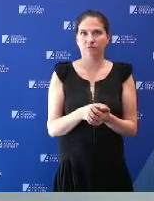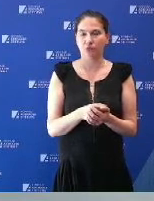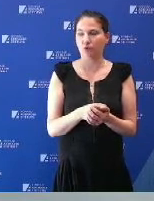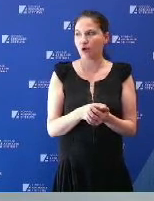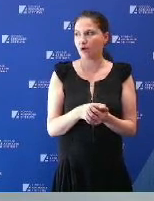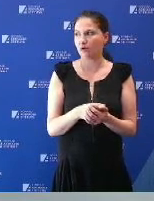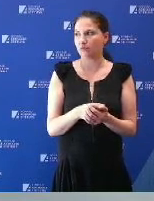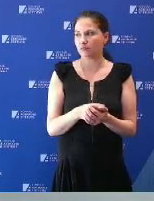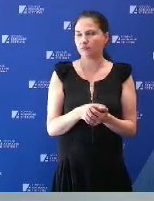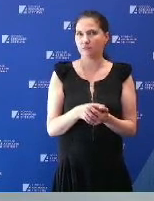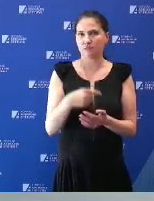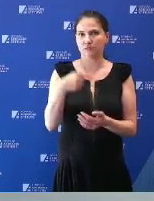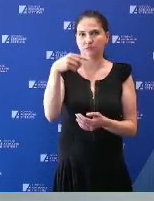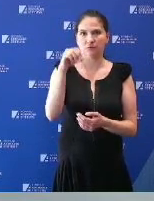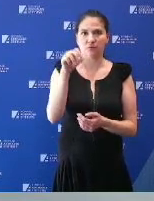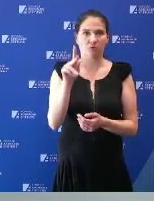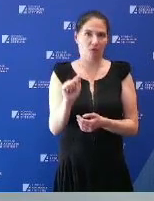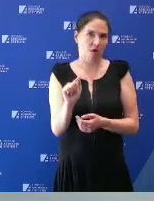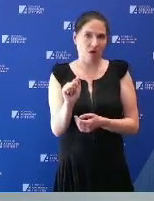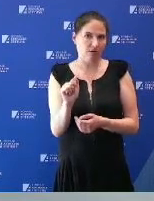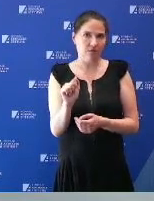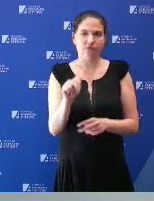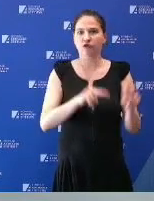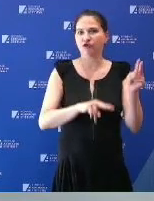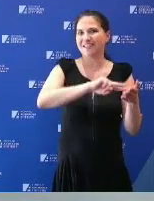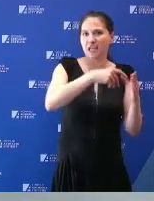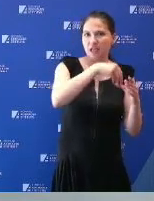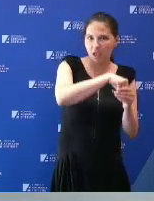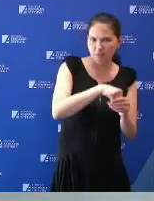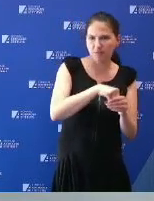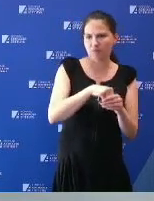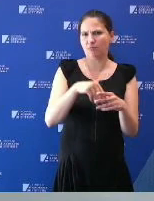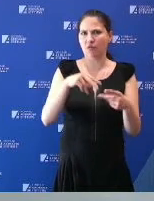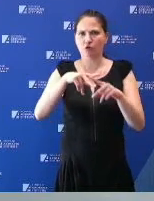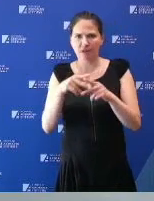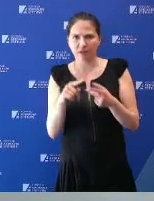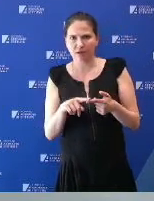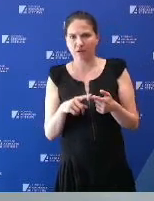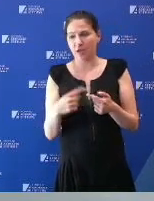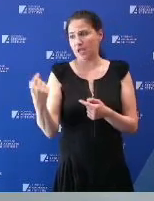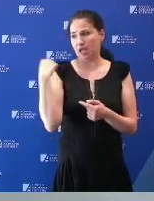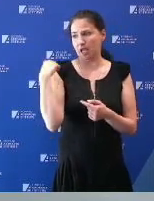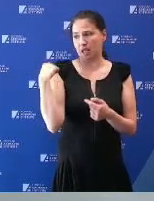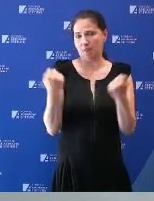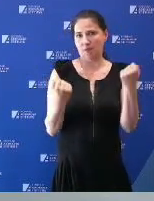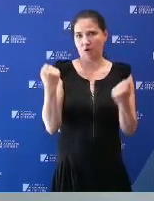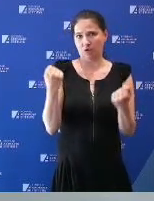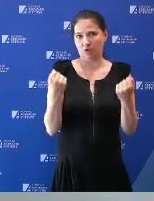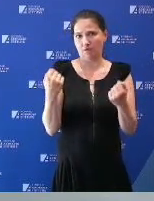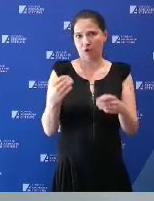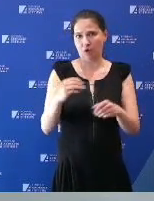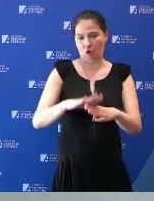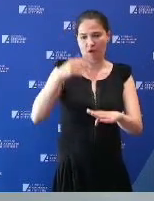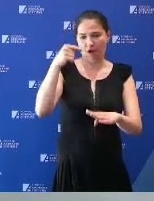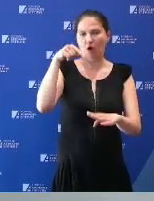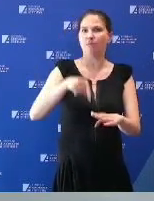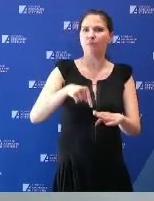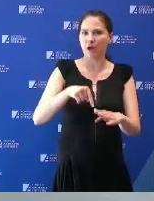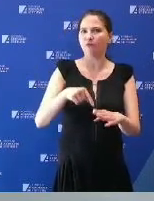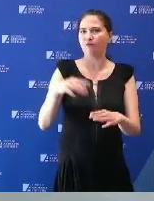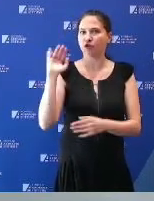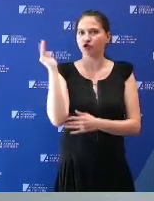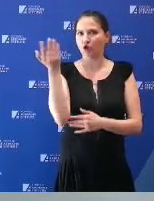Technik, Kamerasysteme, Sensoren. Im Kofferraum sind Servermodule untergebracht. Also alles, was man